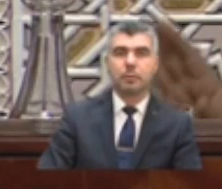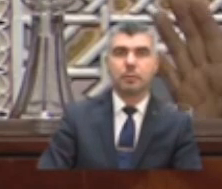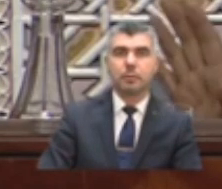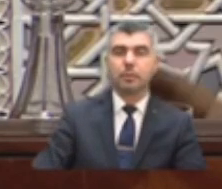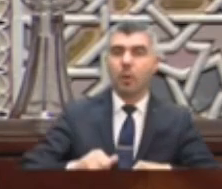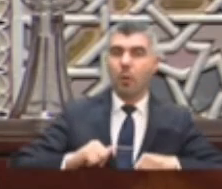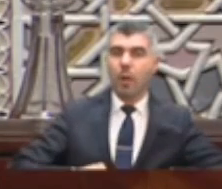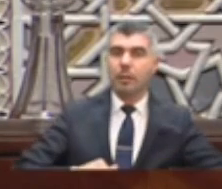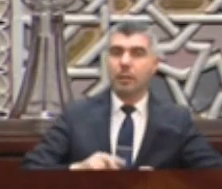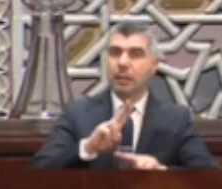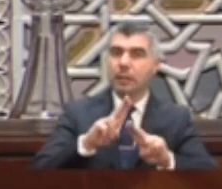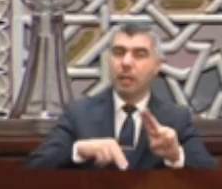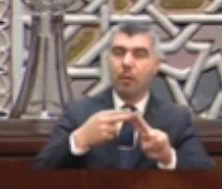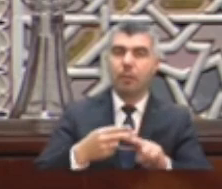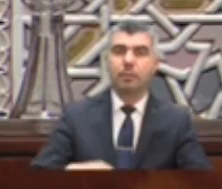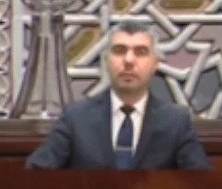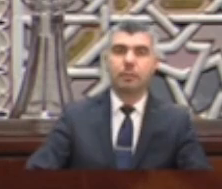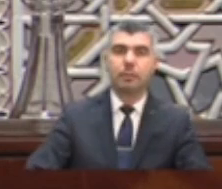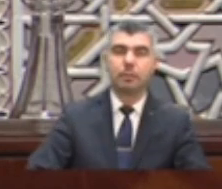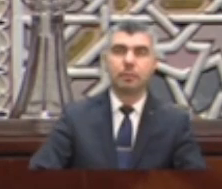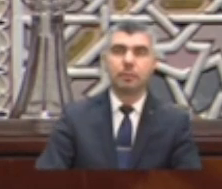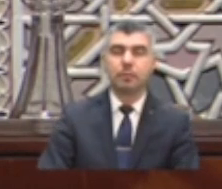تفضل سيد الوزير في حدود ما تبقى من الوقت.